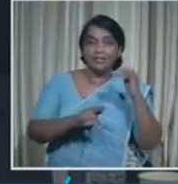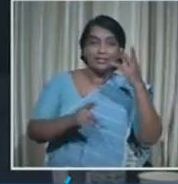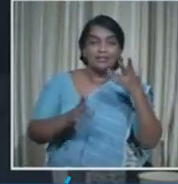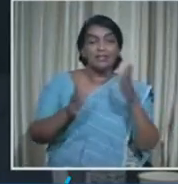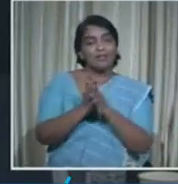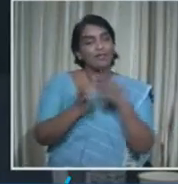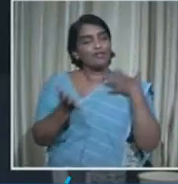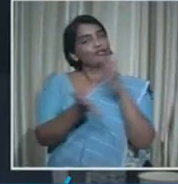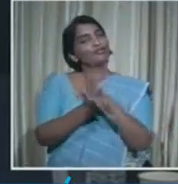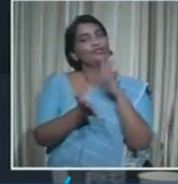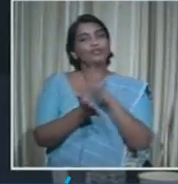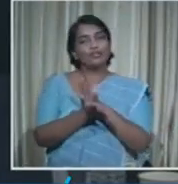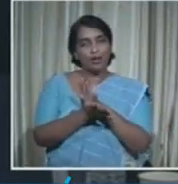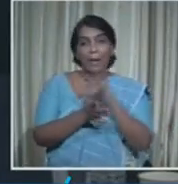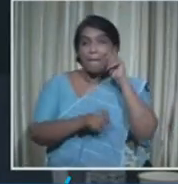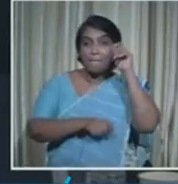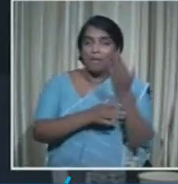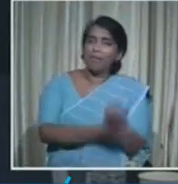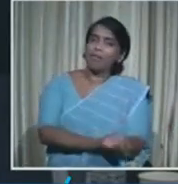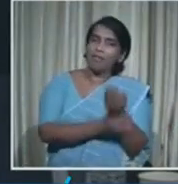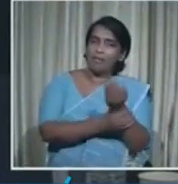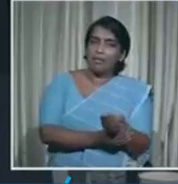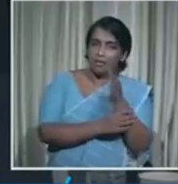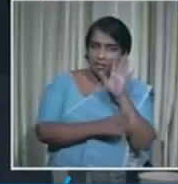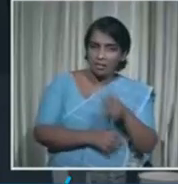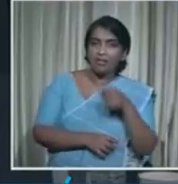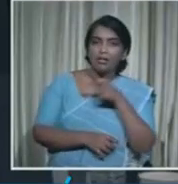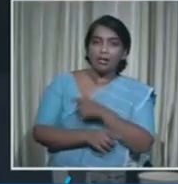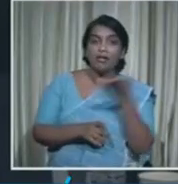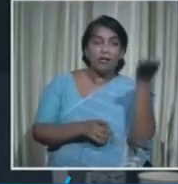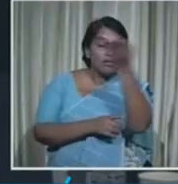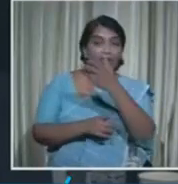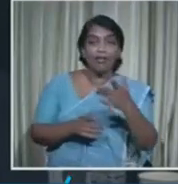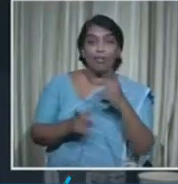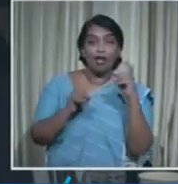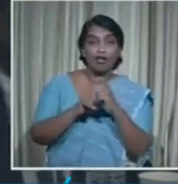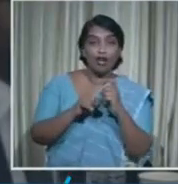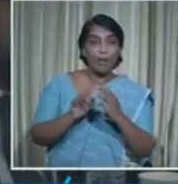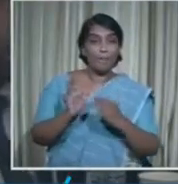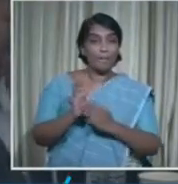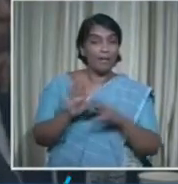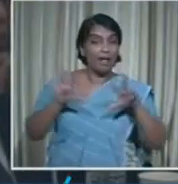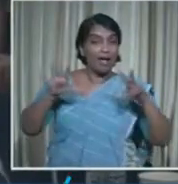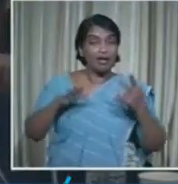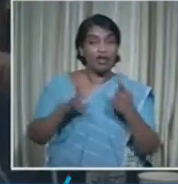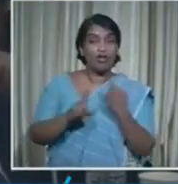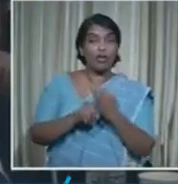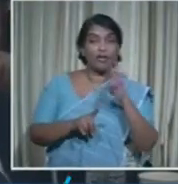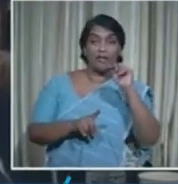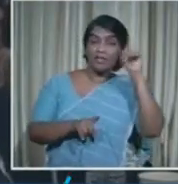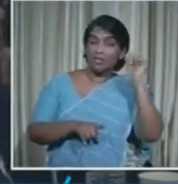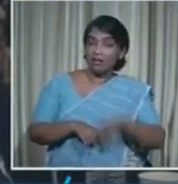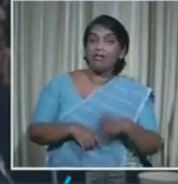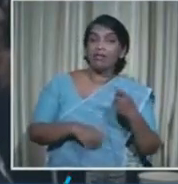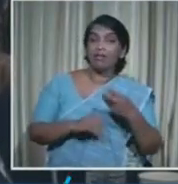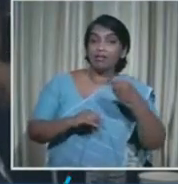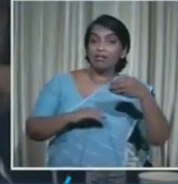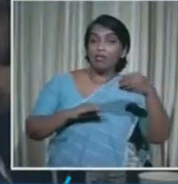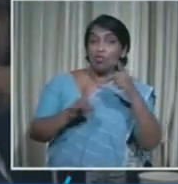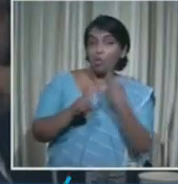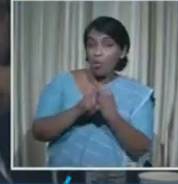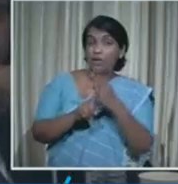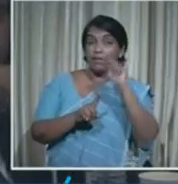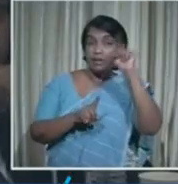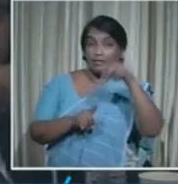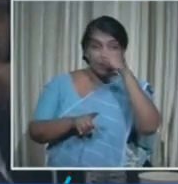බෑන්චුන් ජනතාව හිඟා ගන්න හදනවා තමුන්නාසලා ඩොලර් මිලියන 800 කෝටි 20000 ඒ වගේ කෝටි 20000ක්